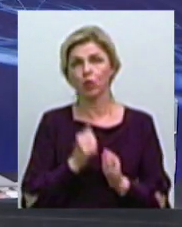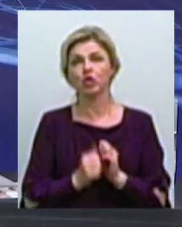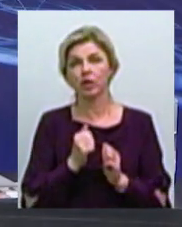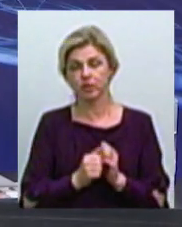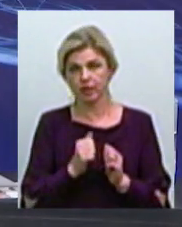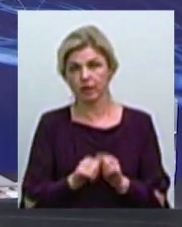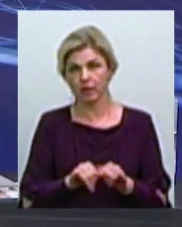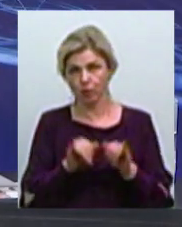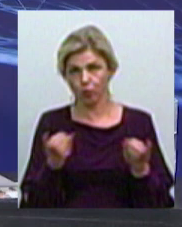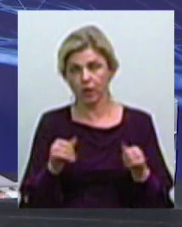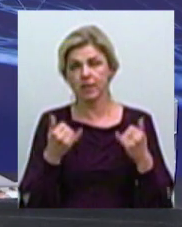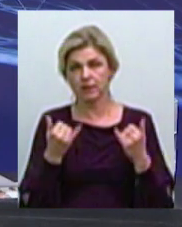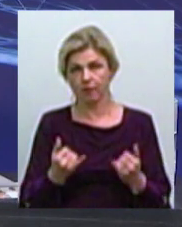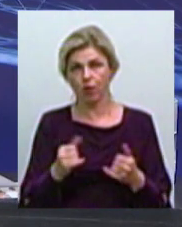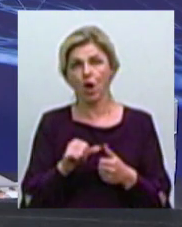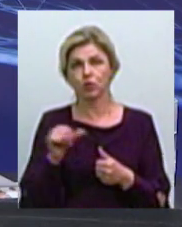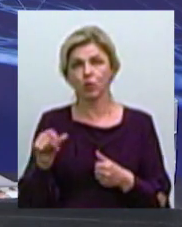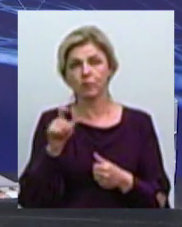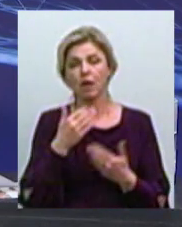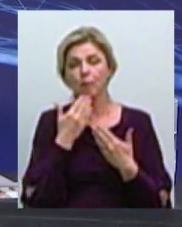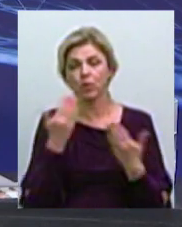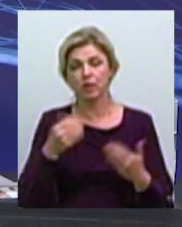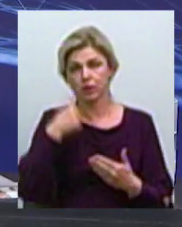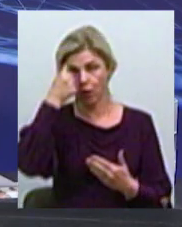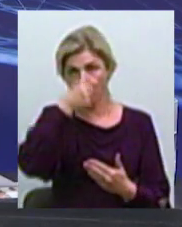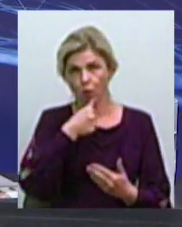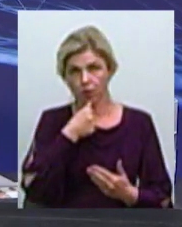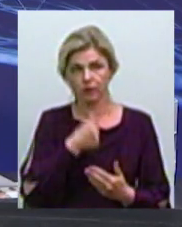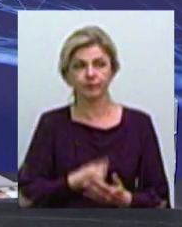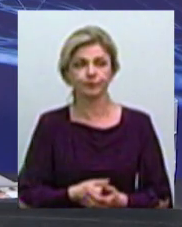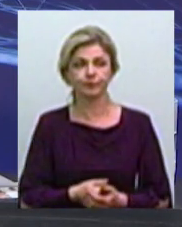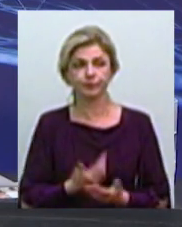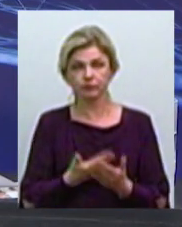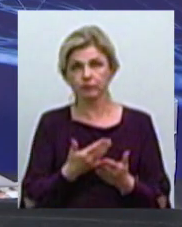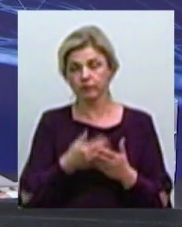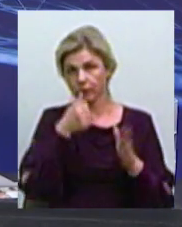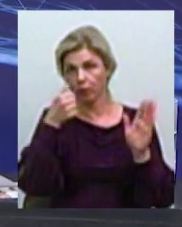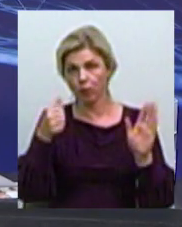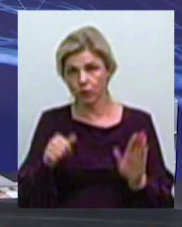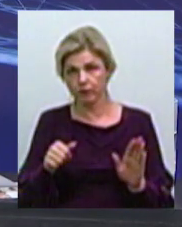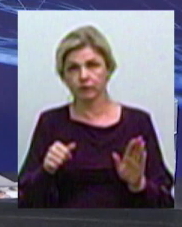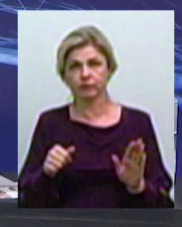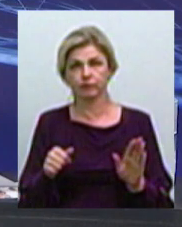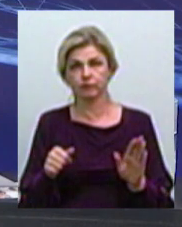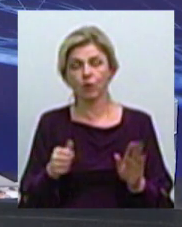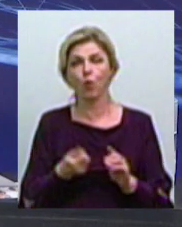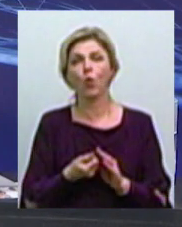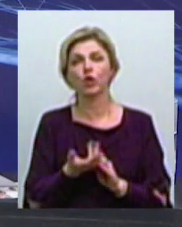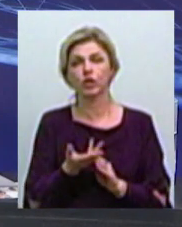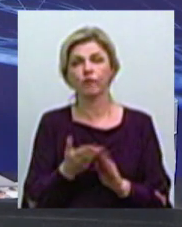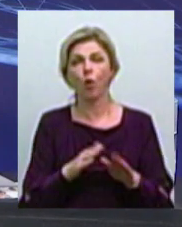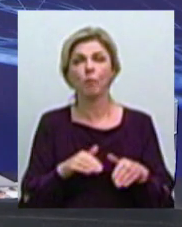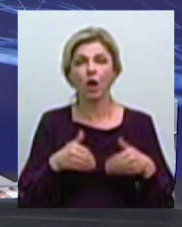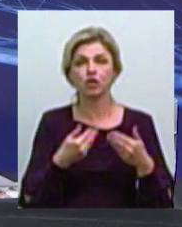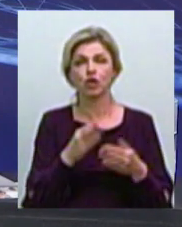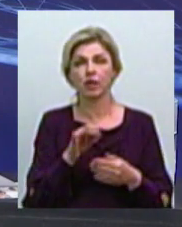участились вот на сегодняшний день, особенно вот за последний год, вот в течение даже полугода, я бы сказала, 6 месяцев, количество